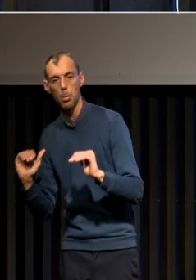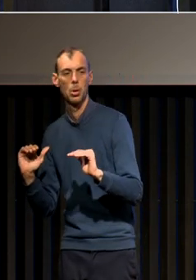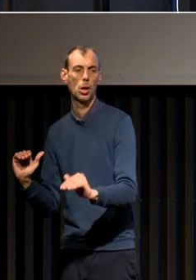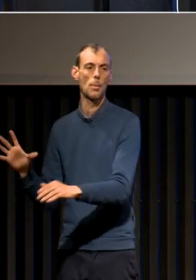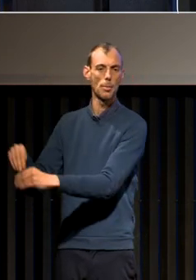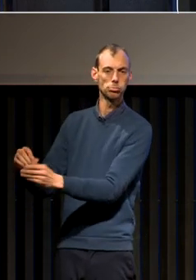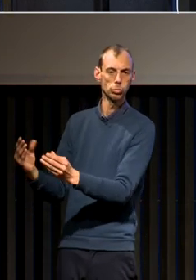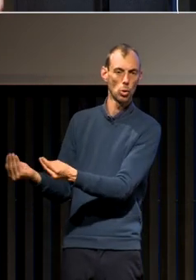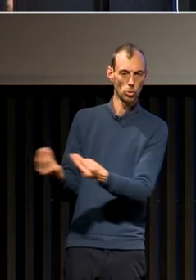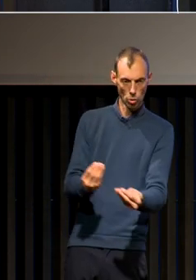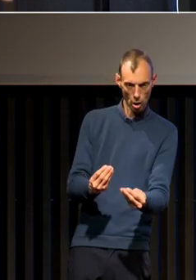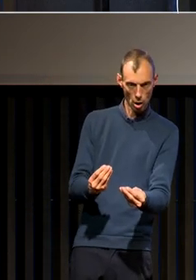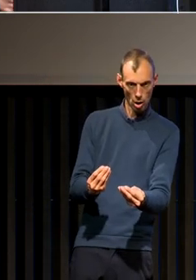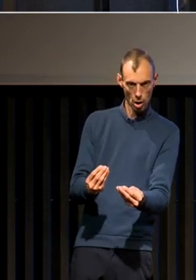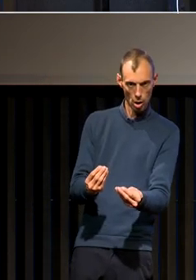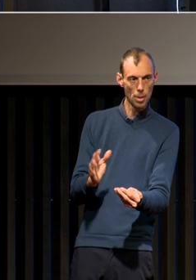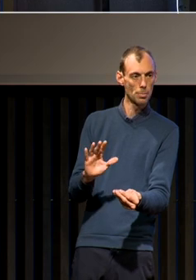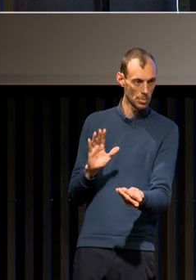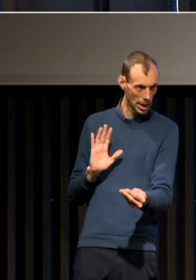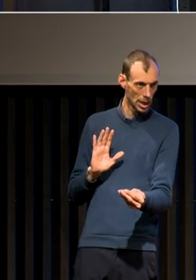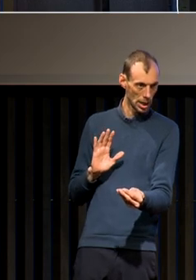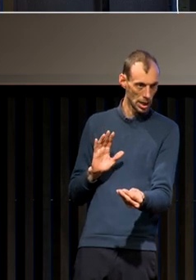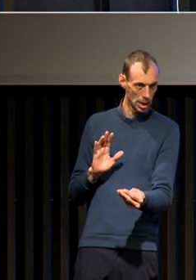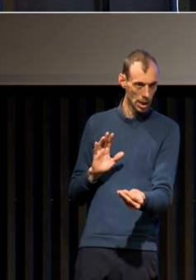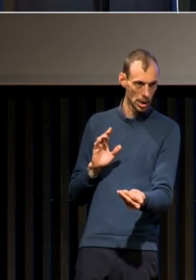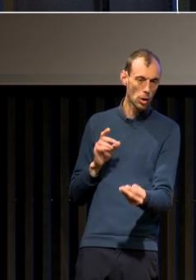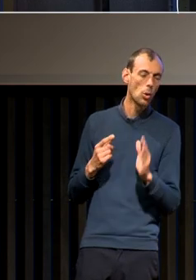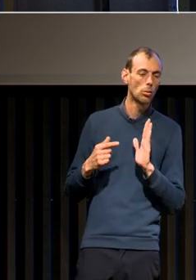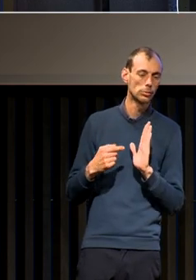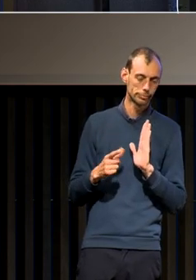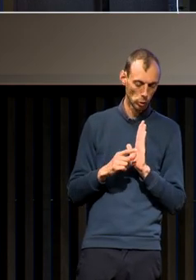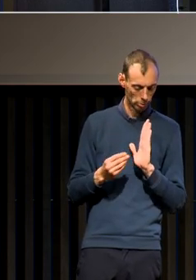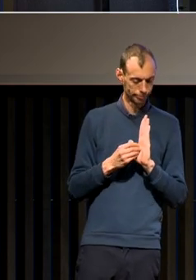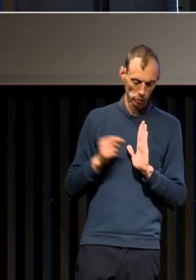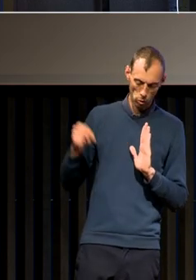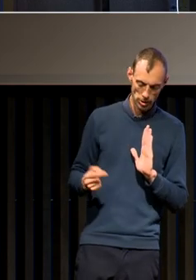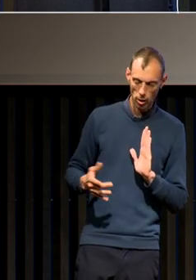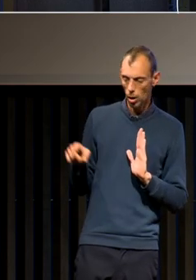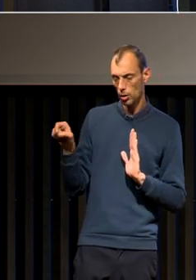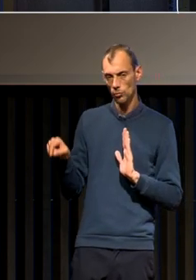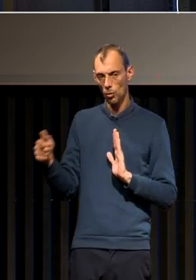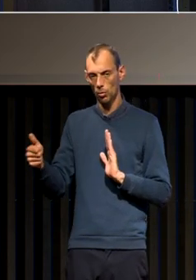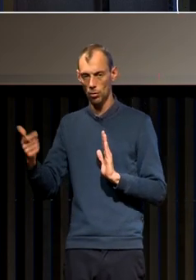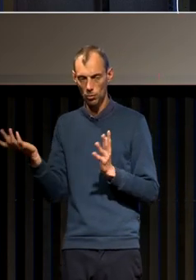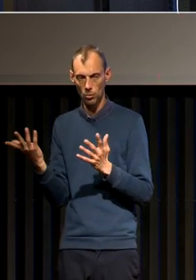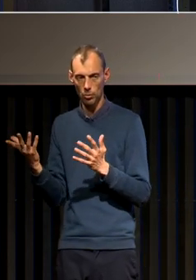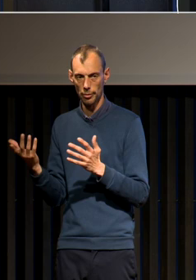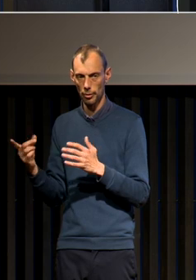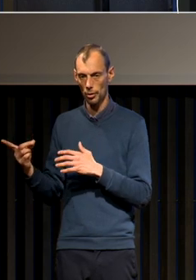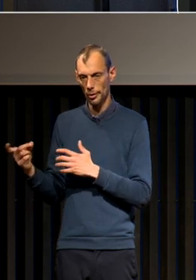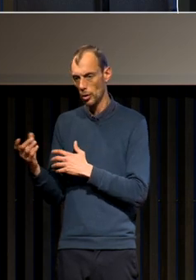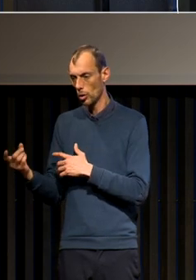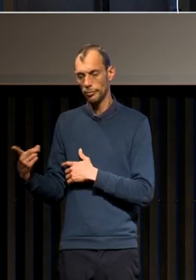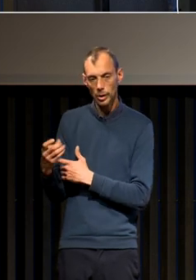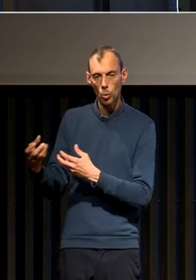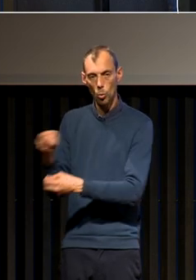ont mis l'obligation de leur proposer une autoconservation, ce qui a un petit peu mis un frein à